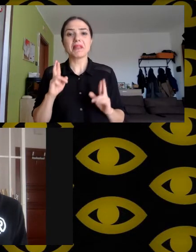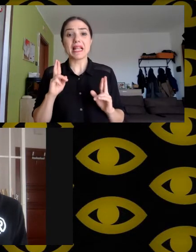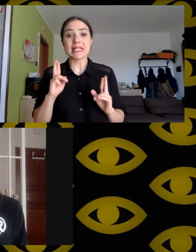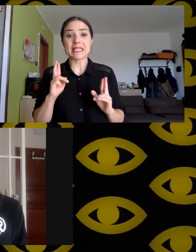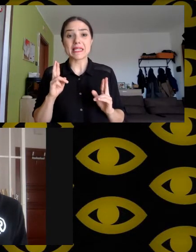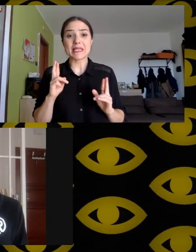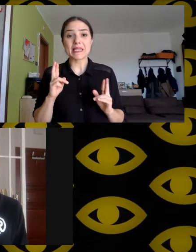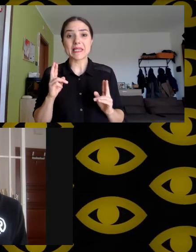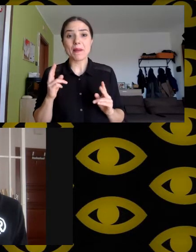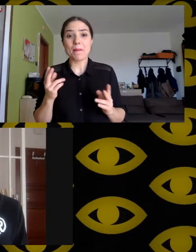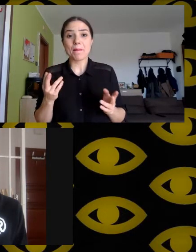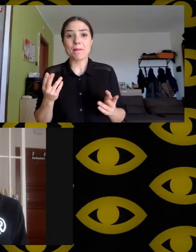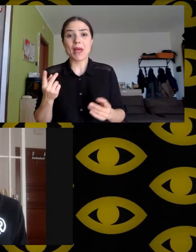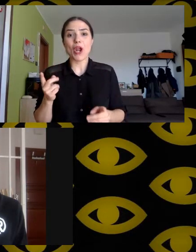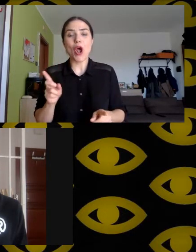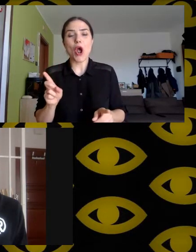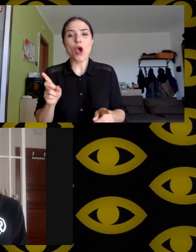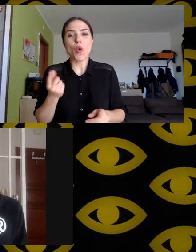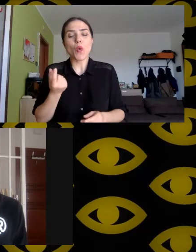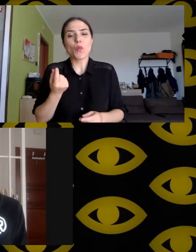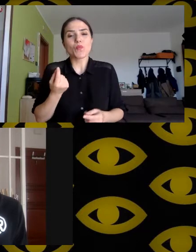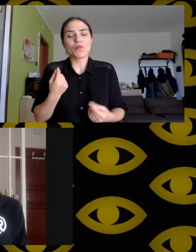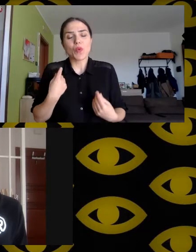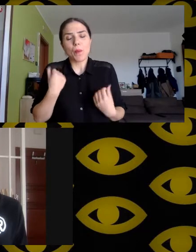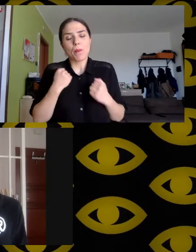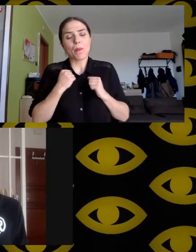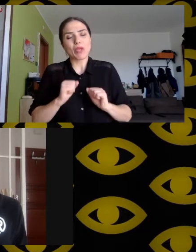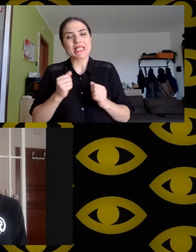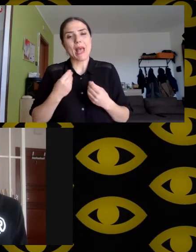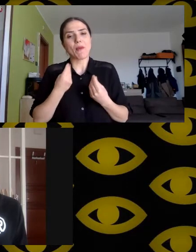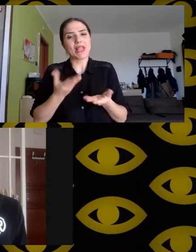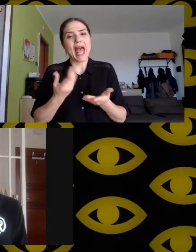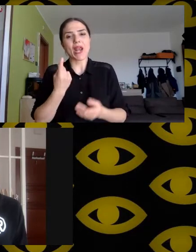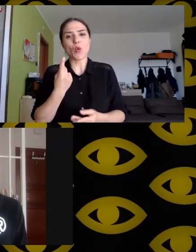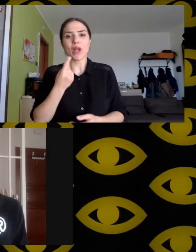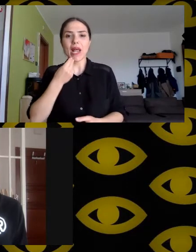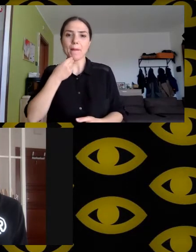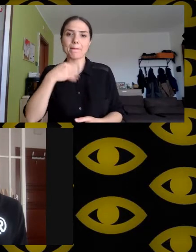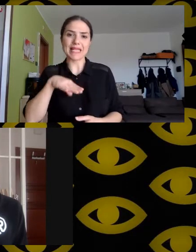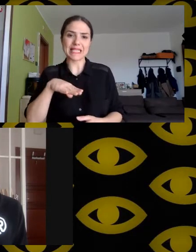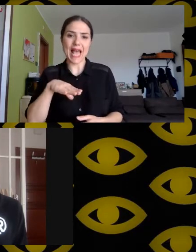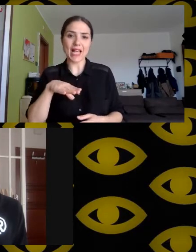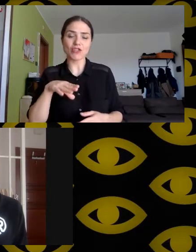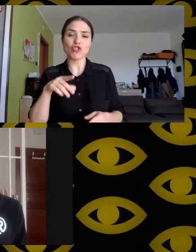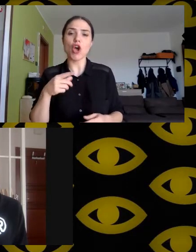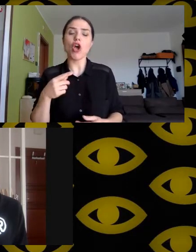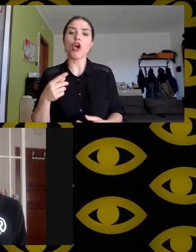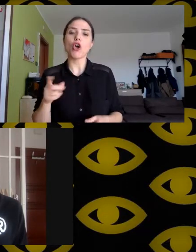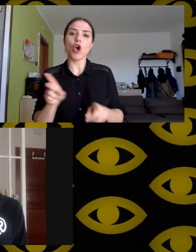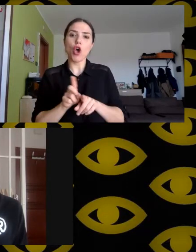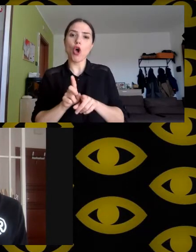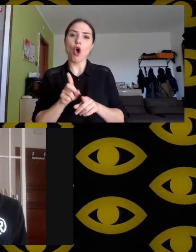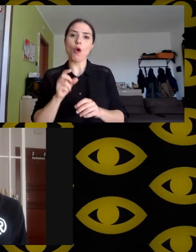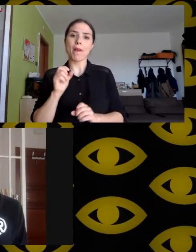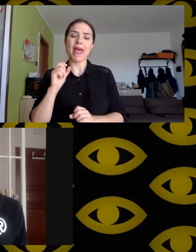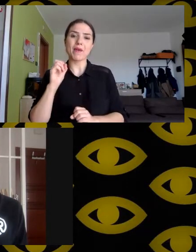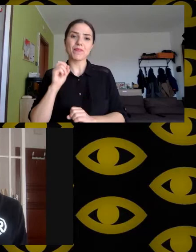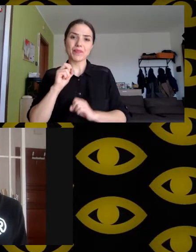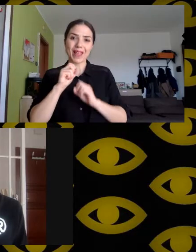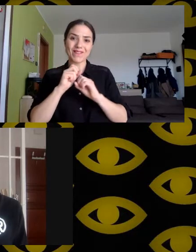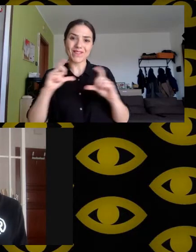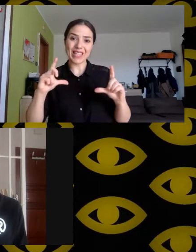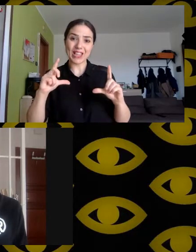che sia veramente un messaggio quello che vogliamo dare oggi. Guarda, che parte da questo video, parte da questa canzone, anche perché